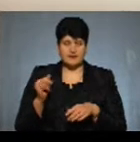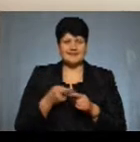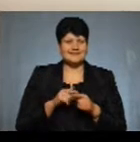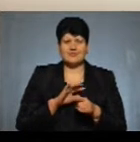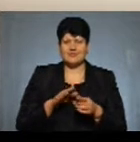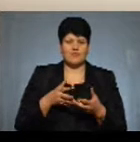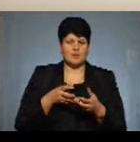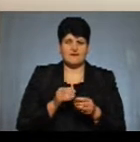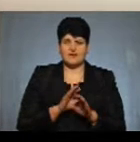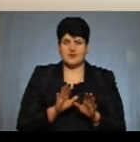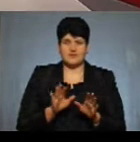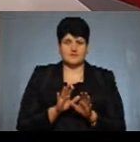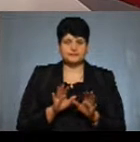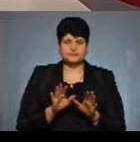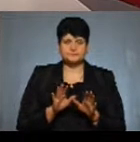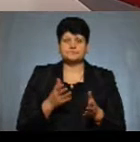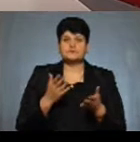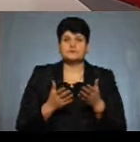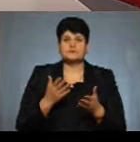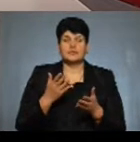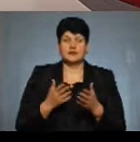не впливає на це.